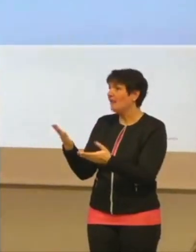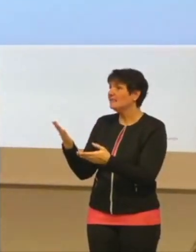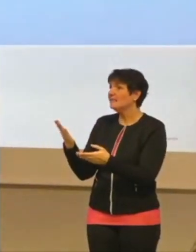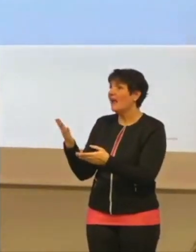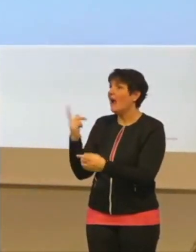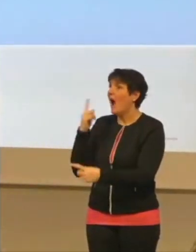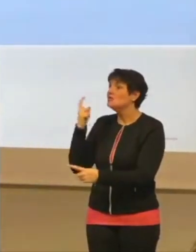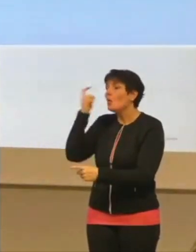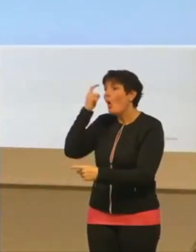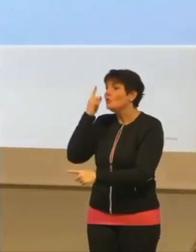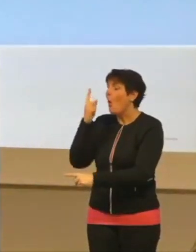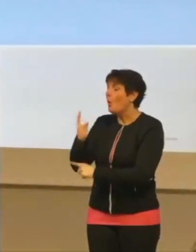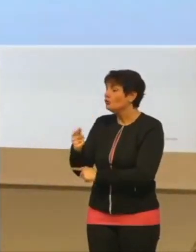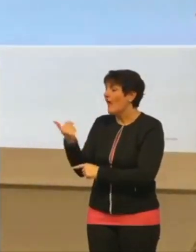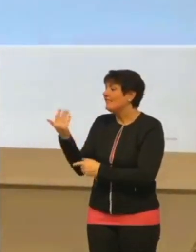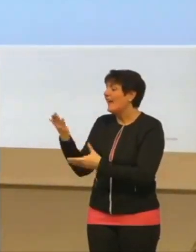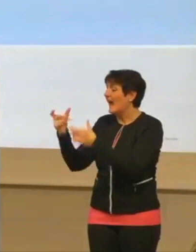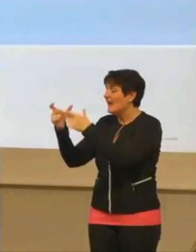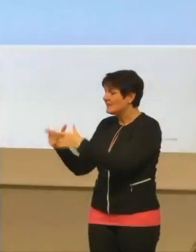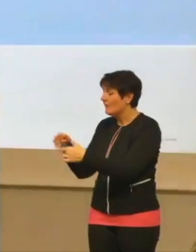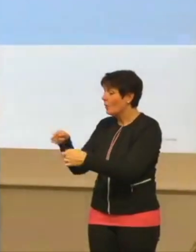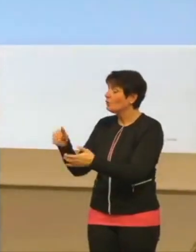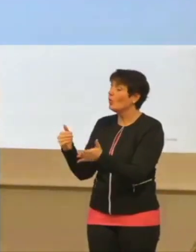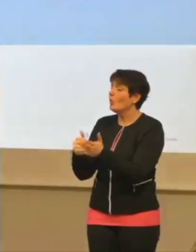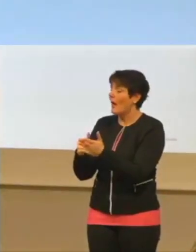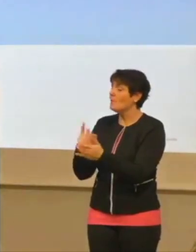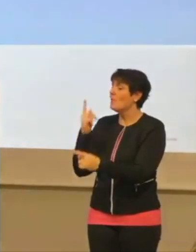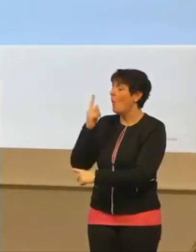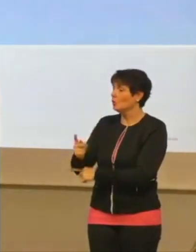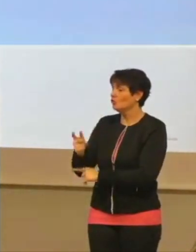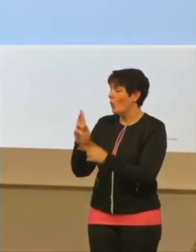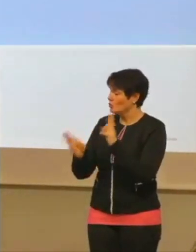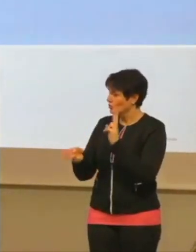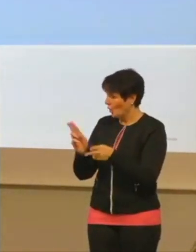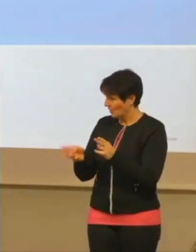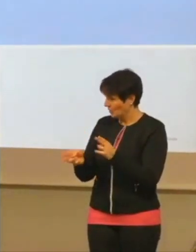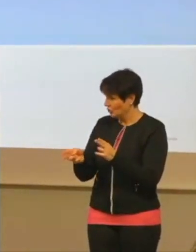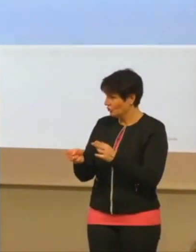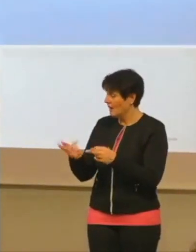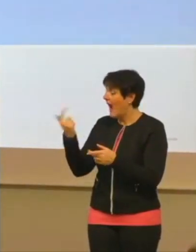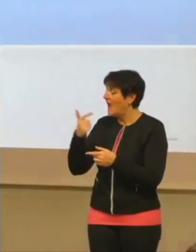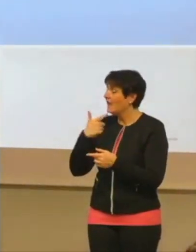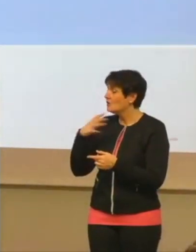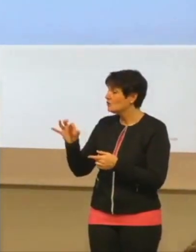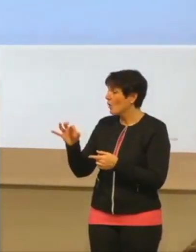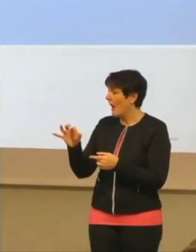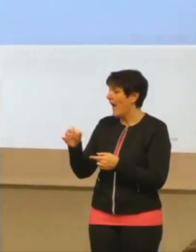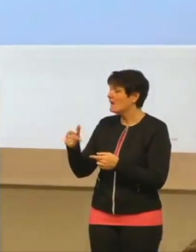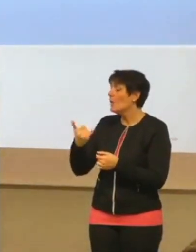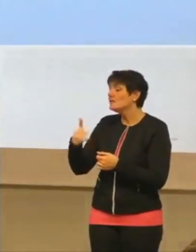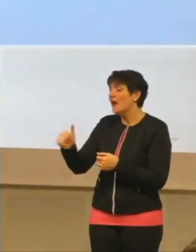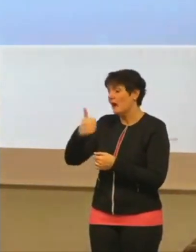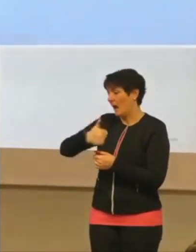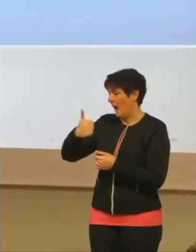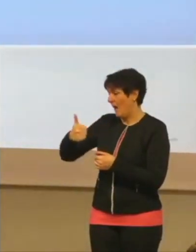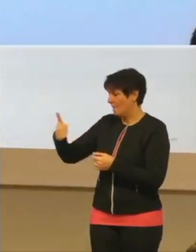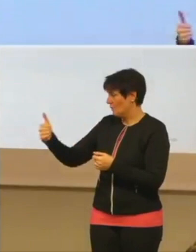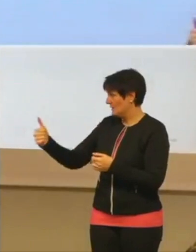nekega zavoda, ampak da zato potrebujemo odločitev sodišča ali pa pač soglasje vsakega